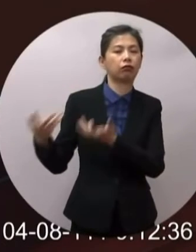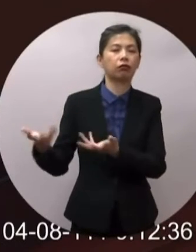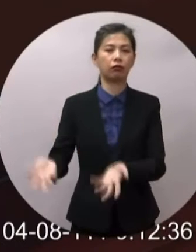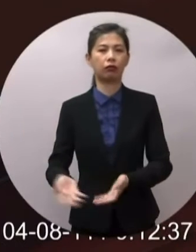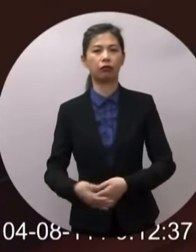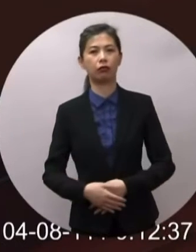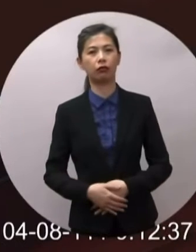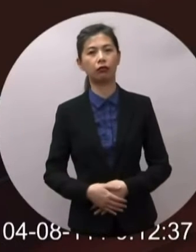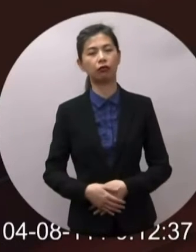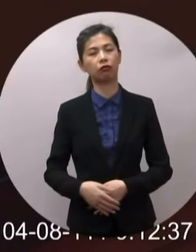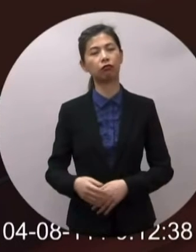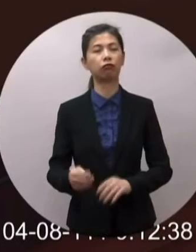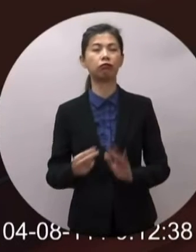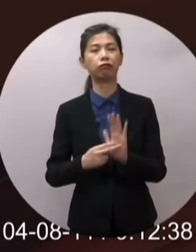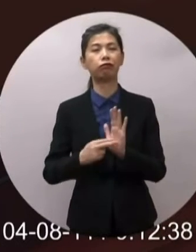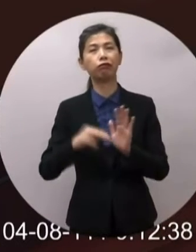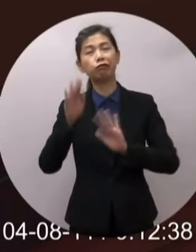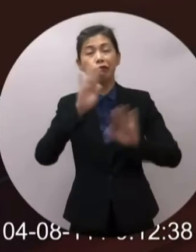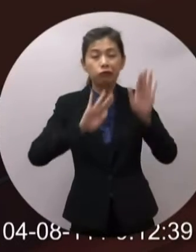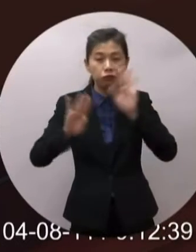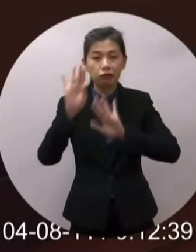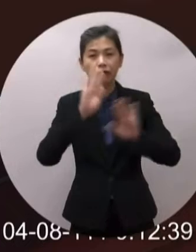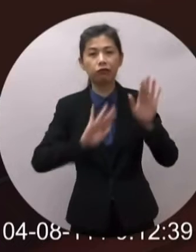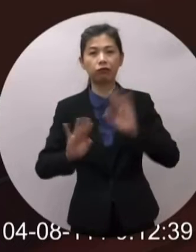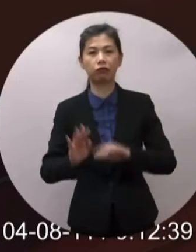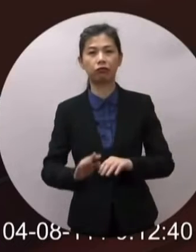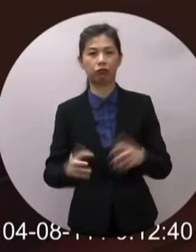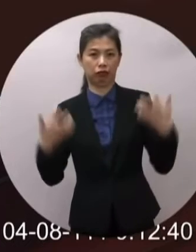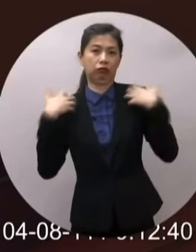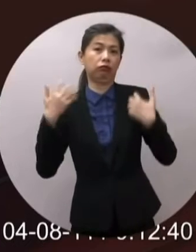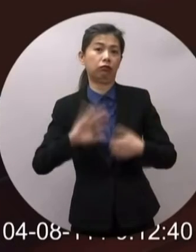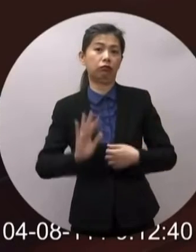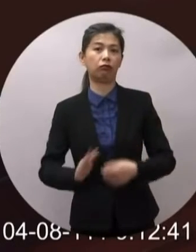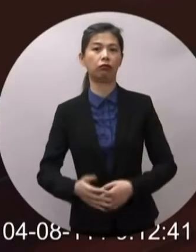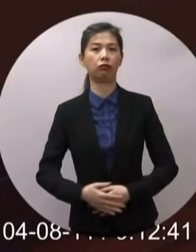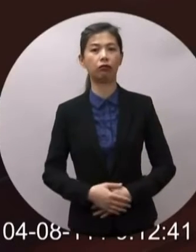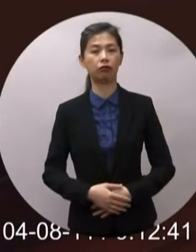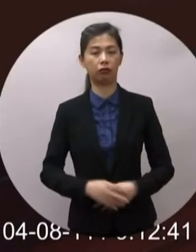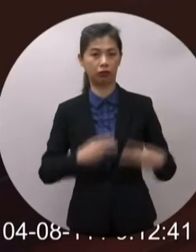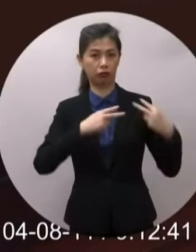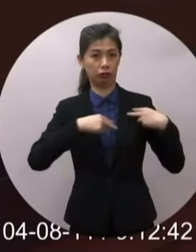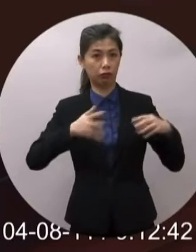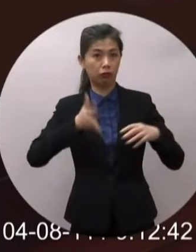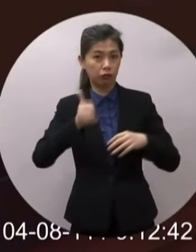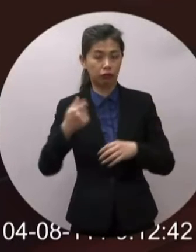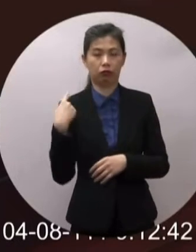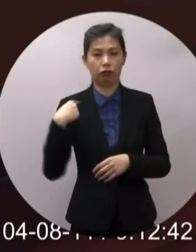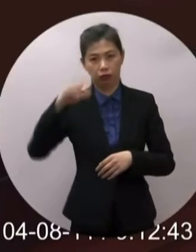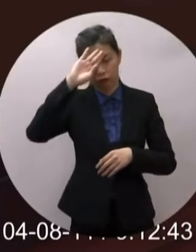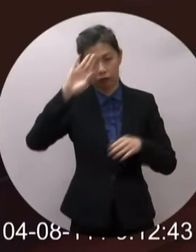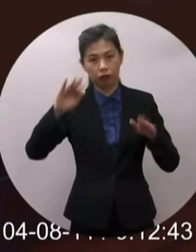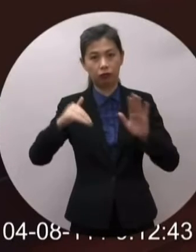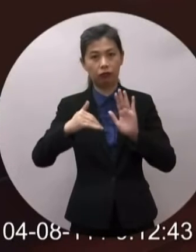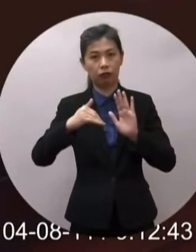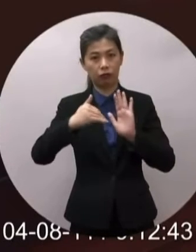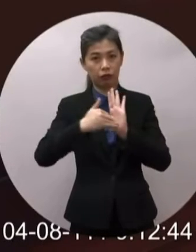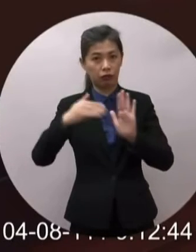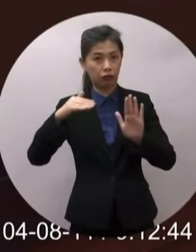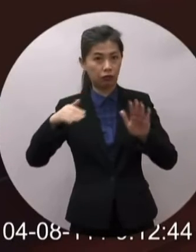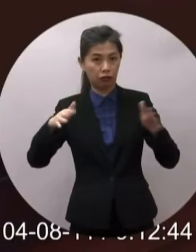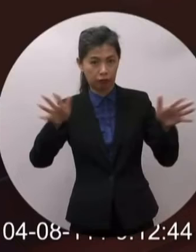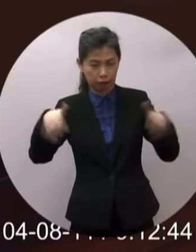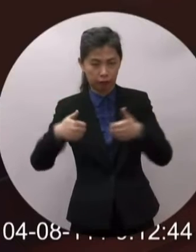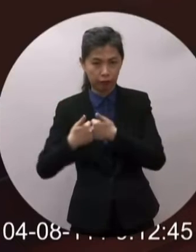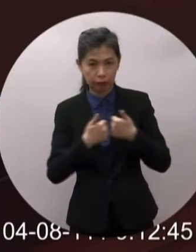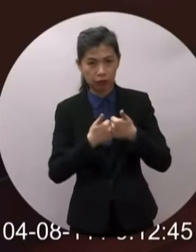释都能交代，以免承担责任。蔡英文总统昨天召开防疫策略会议，县市